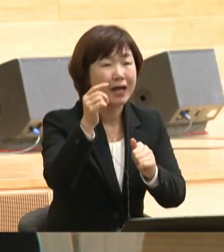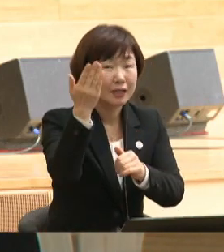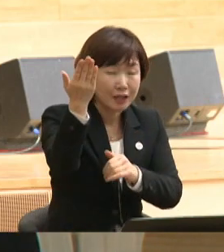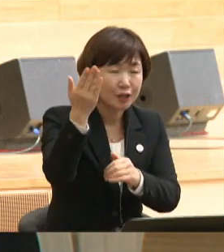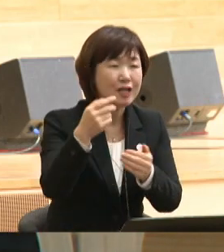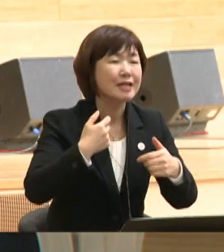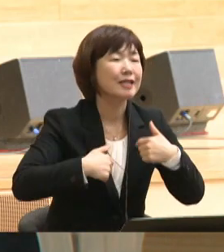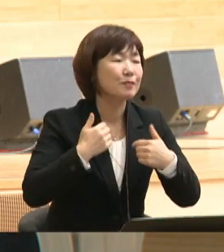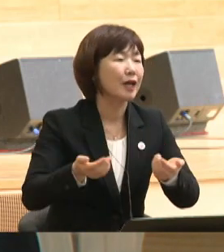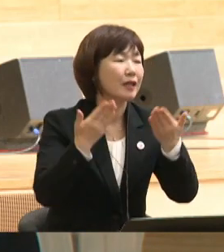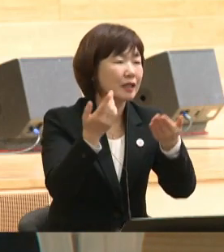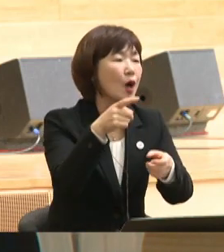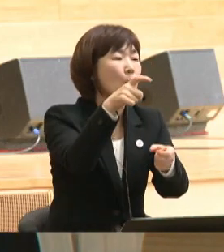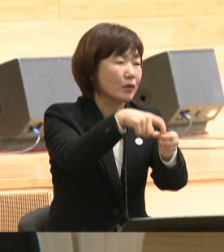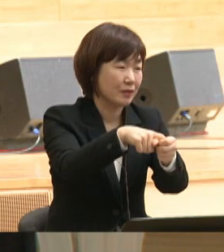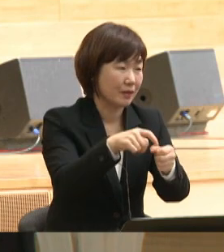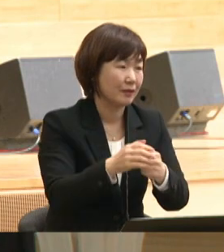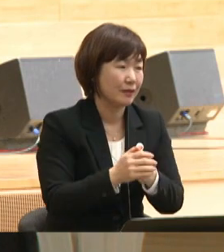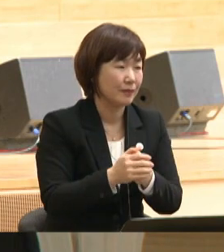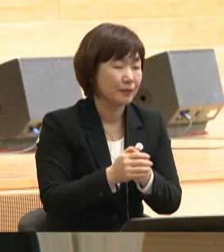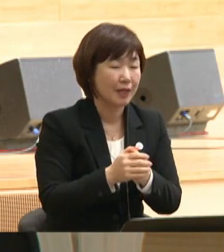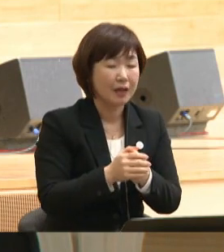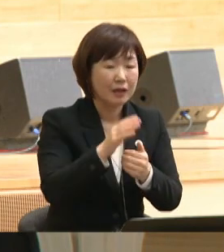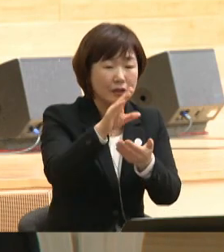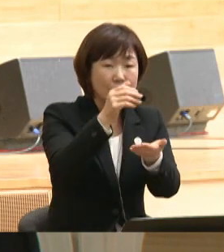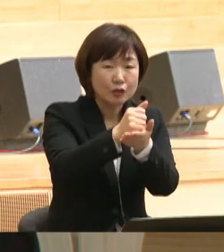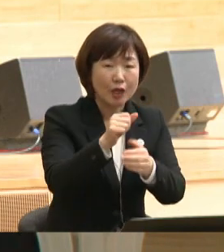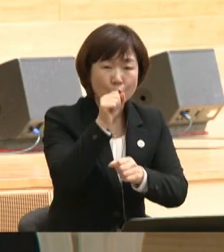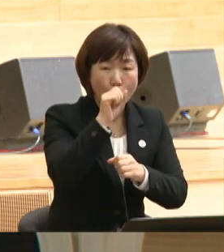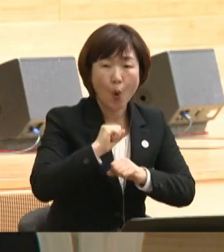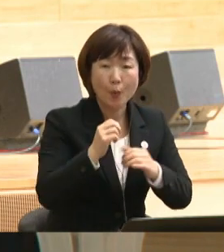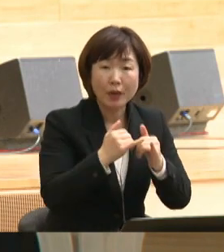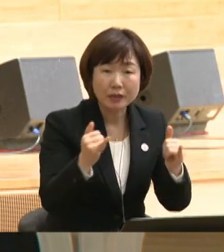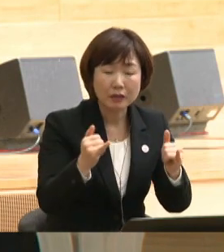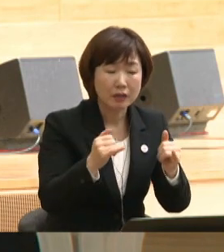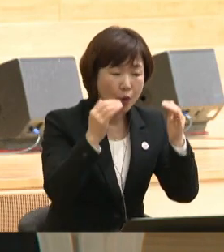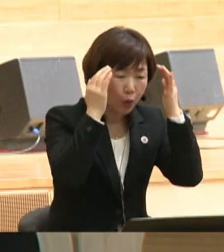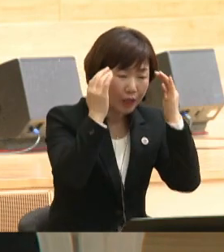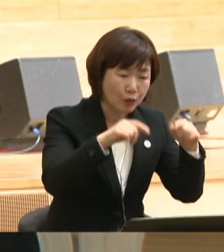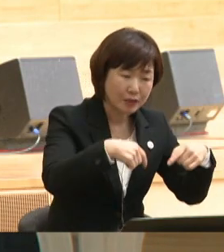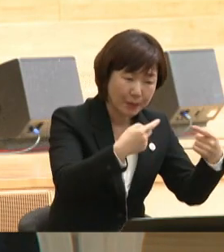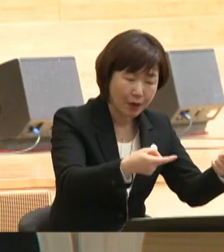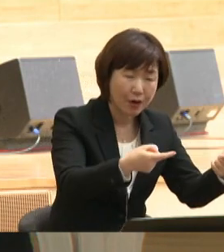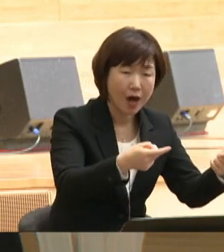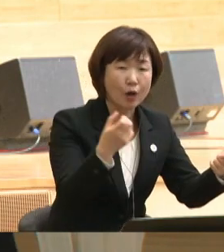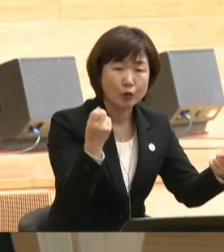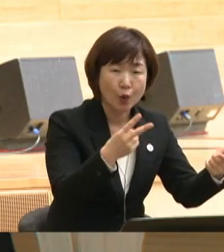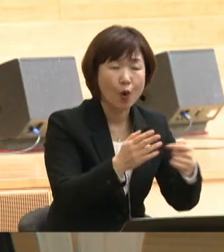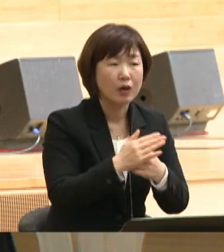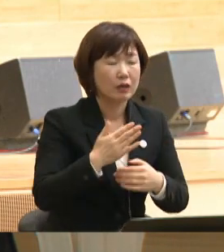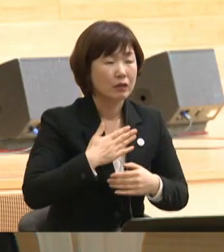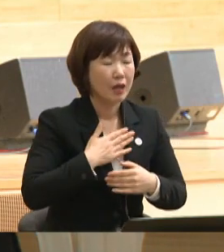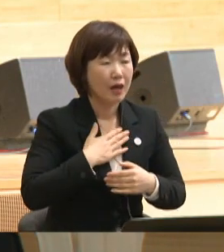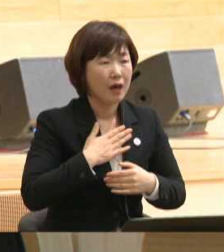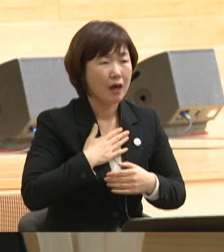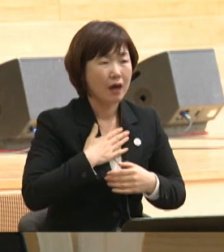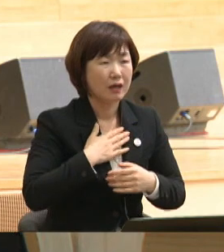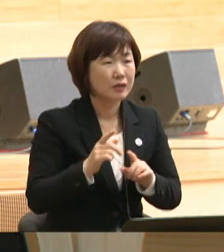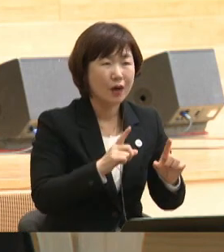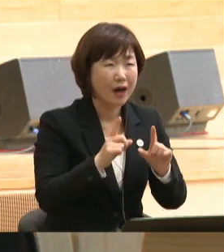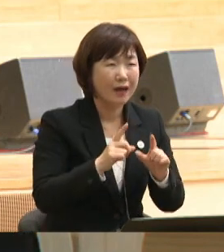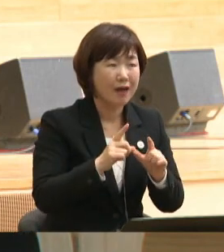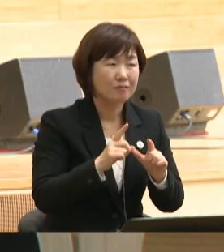하려 함이라 그리스도 예수의 좋은 병사는 고난에 참여할 뿐만이 아니라 자기 생활에 얽매어서는